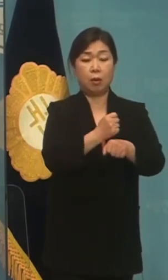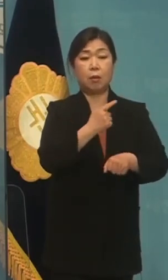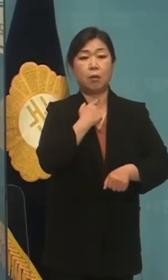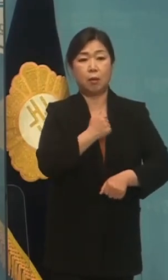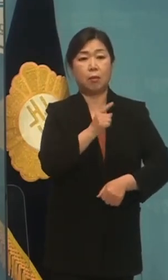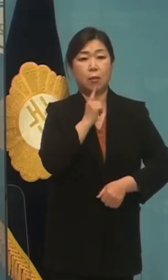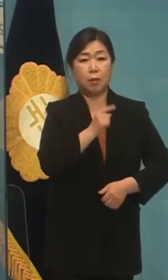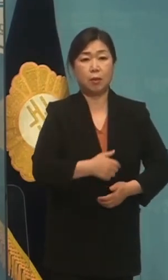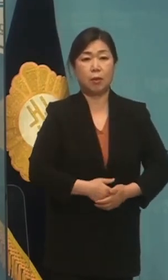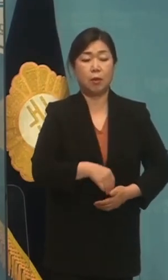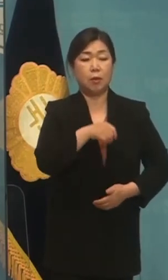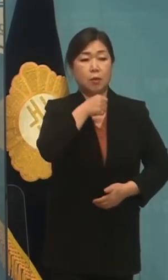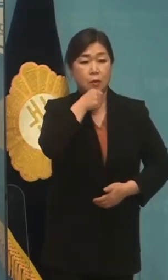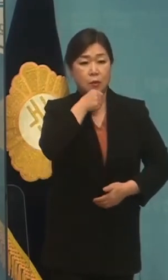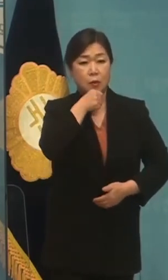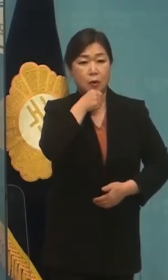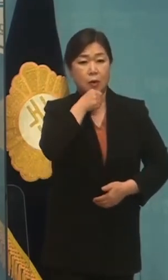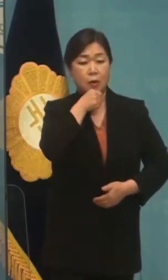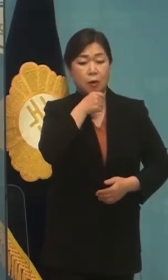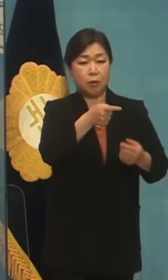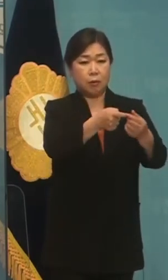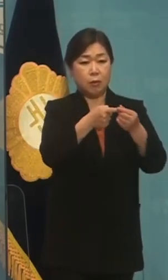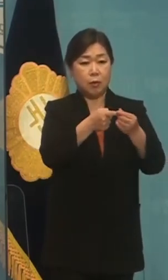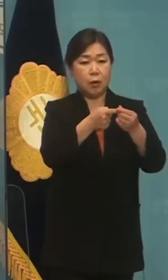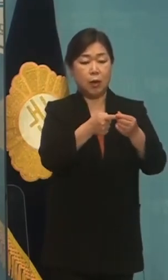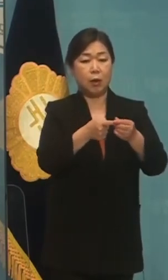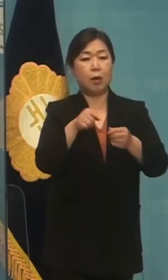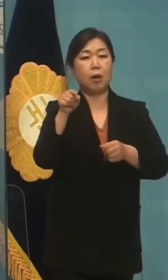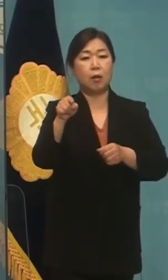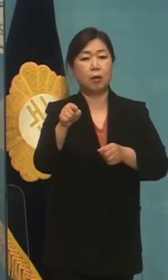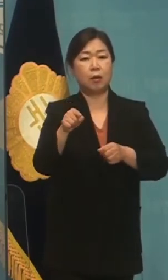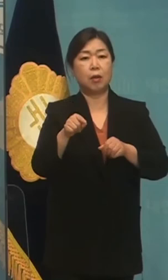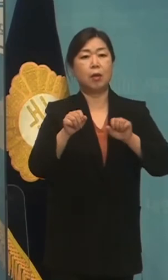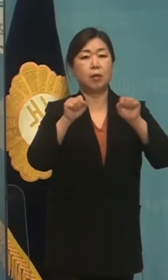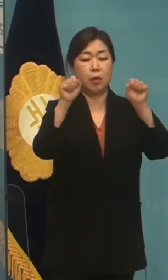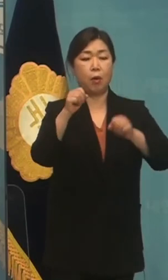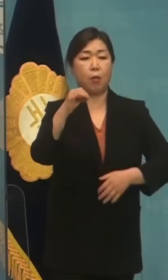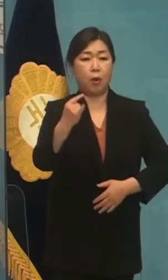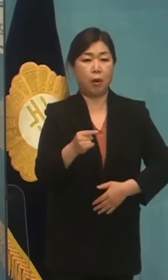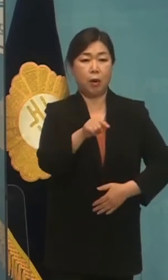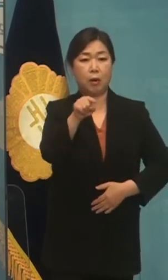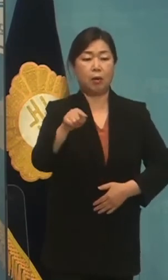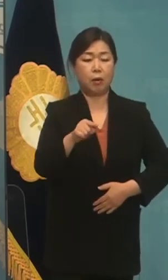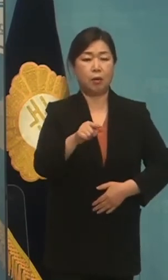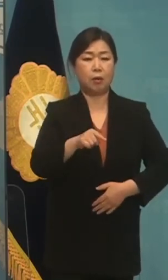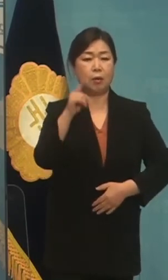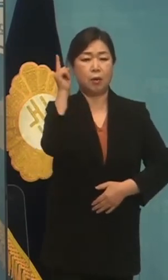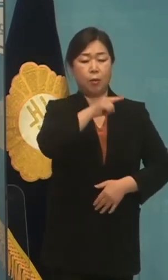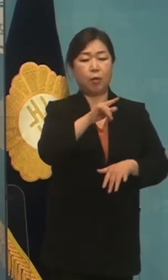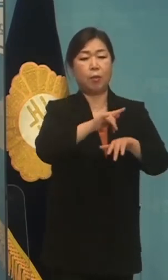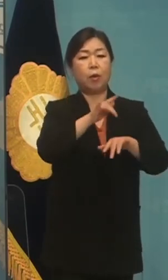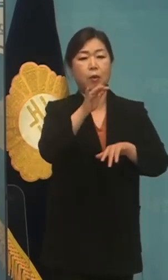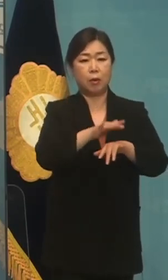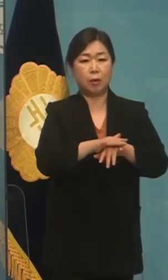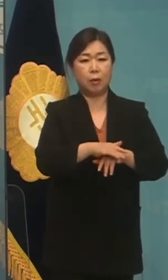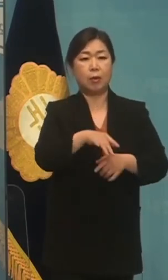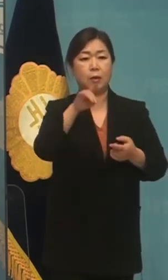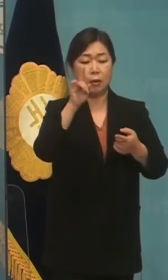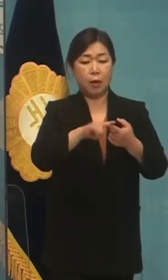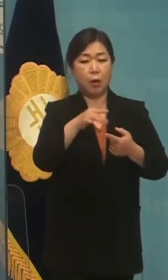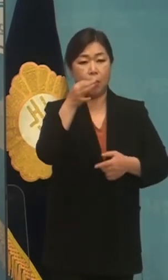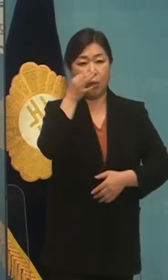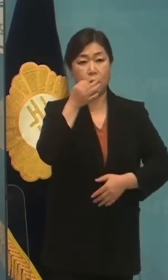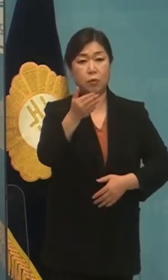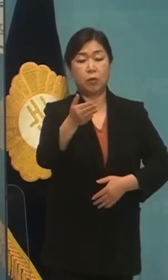하는데 성적 지상주의가 야기한 체육계의 고질적인 폭력의 악습을 그대로 보여주고